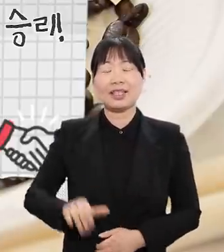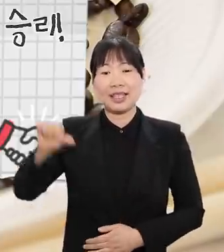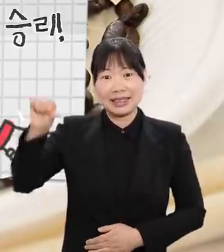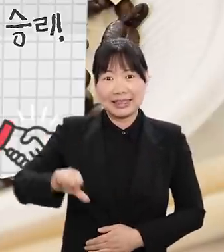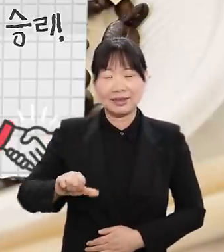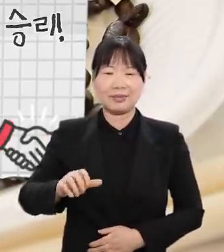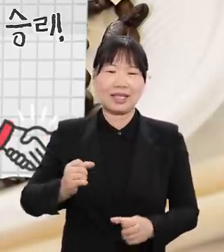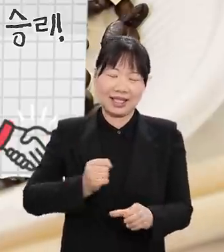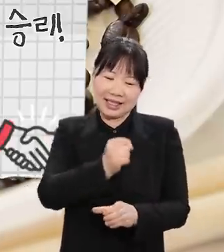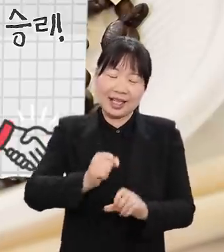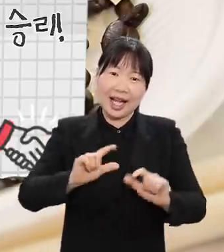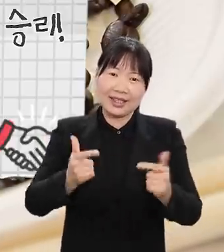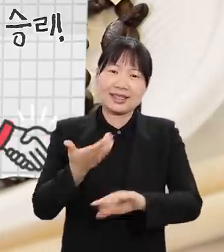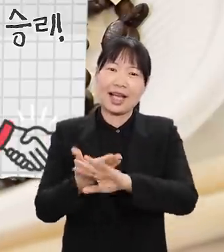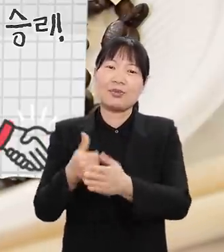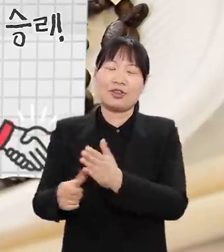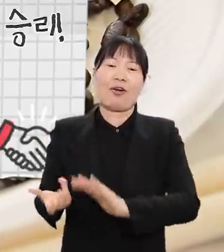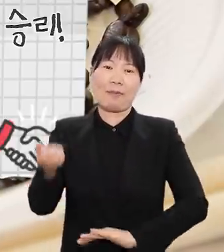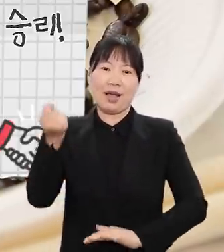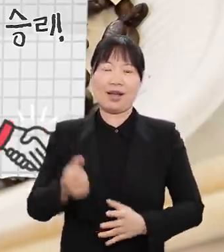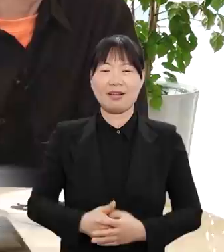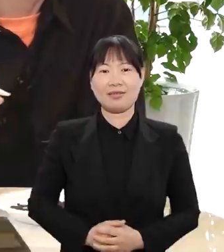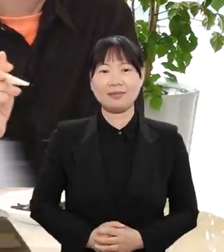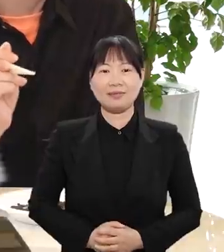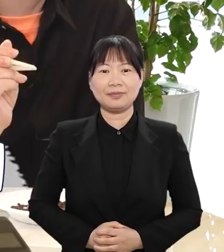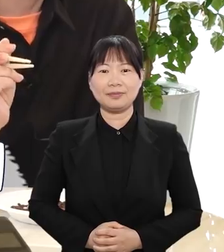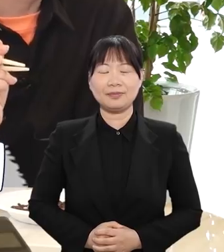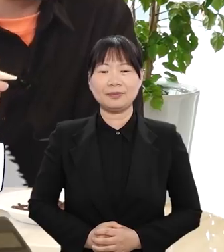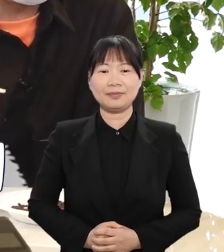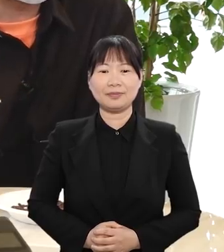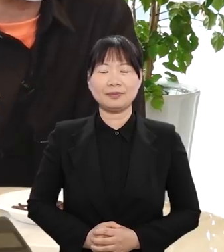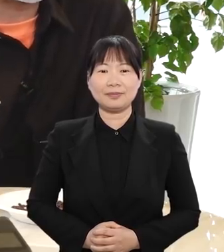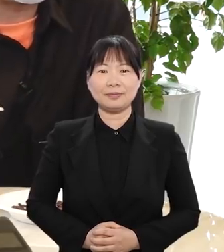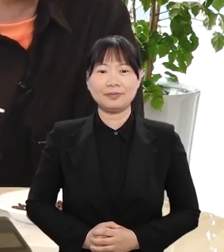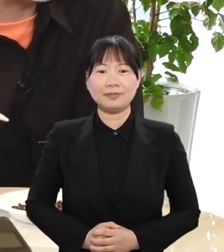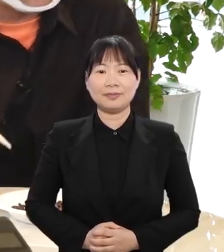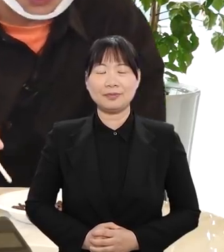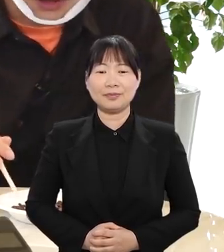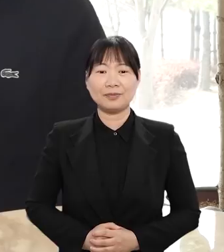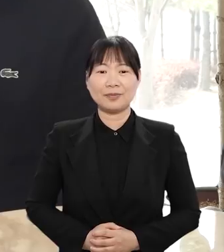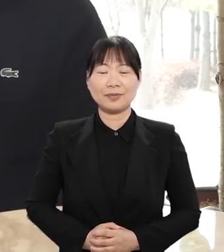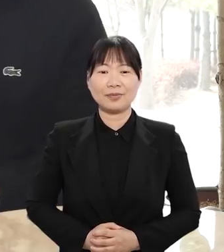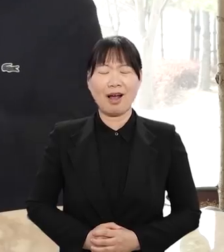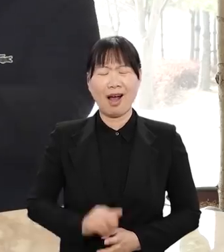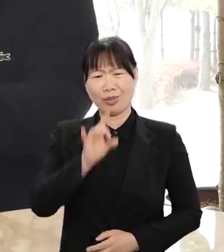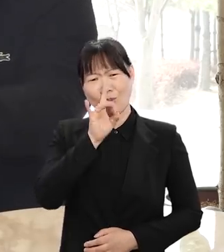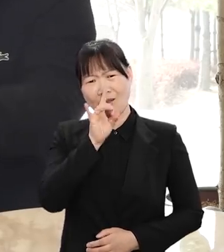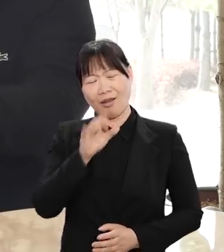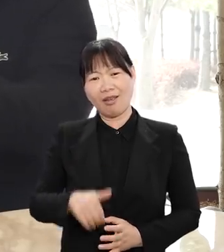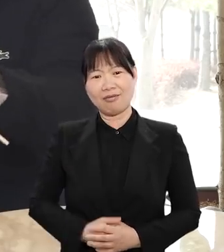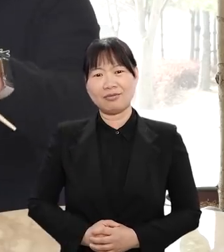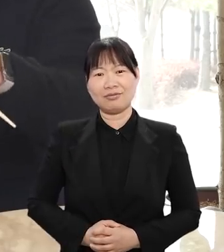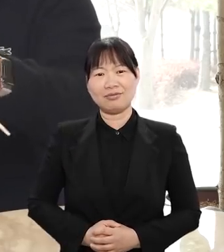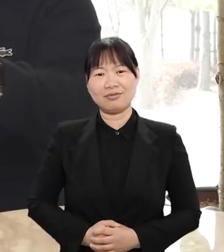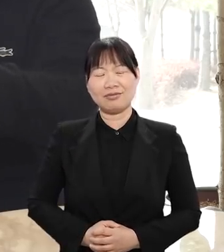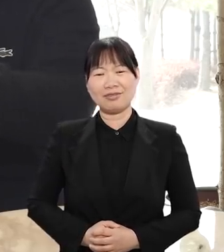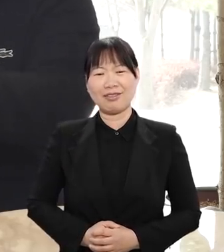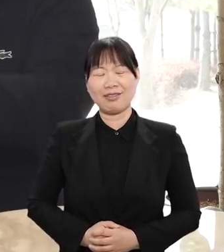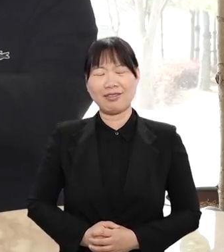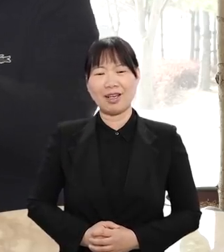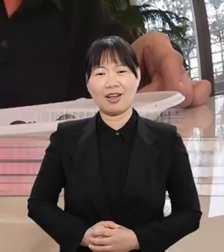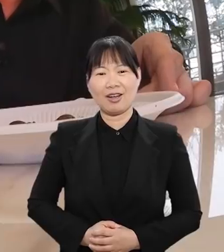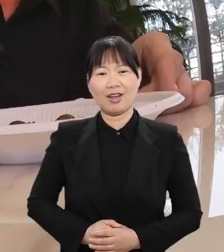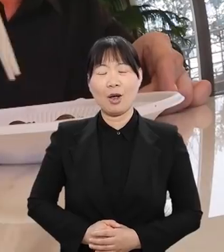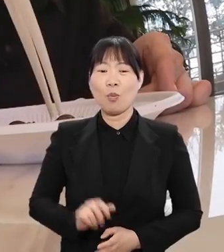팀은 그라인더가 아닌 물건을 획득하게 된다. 아니 근데 내가 이 옥수수 잡아서 뭐야? 아니 왜 잠깐만 왜 안 되지? 아 이게